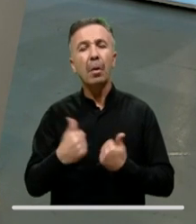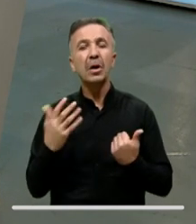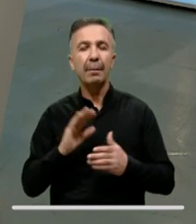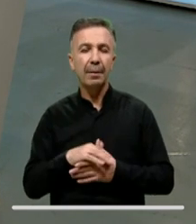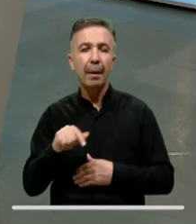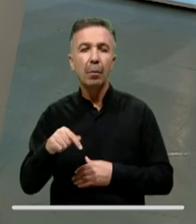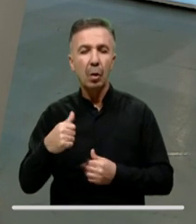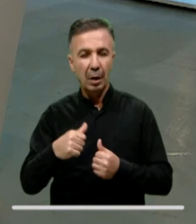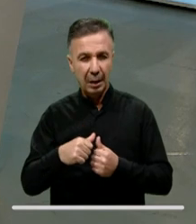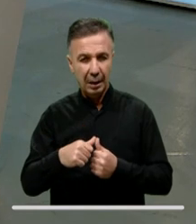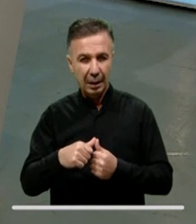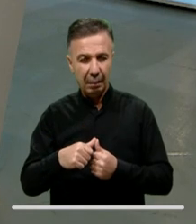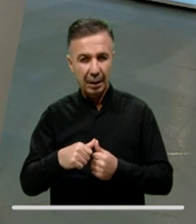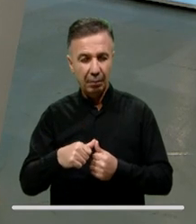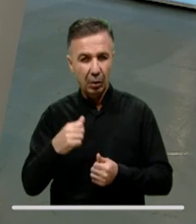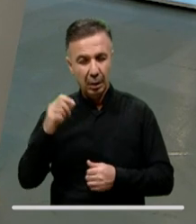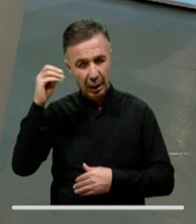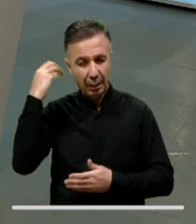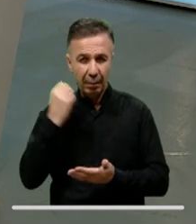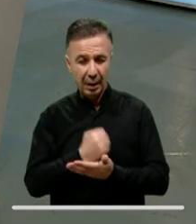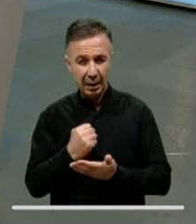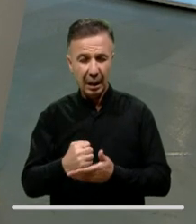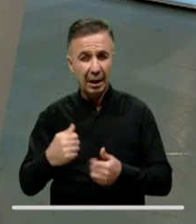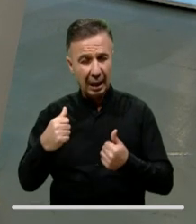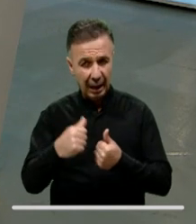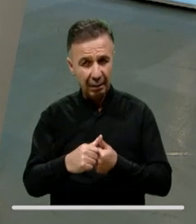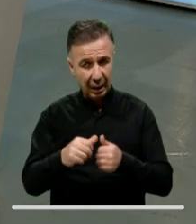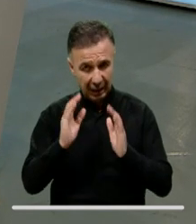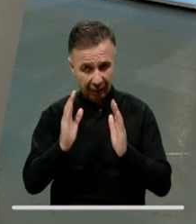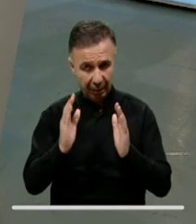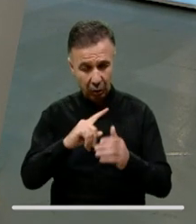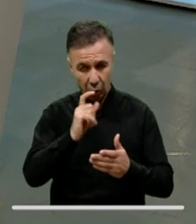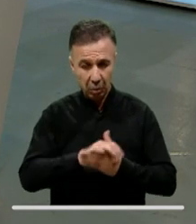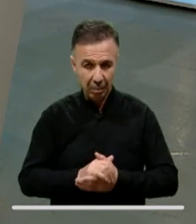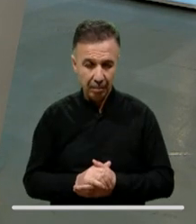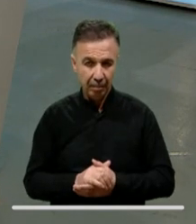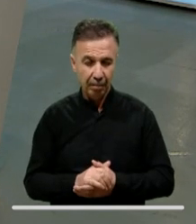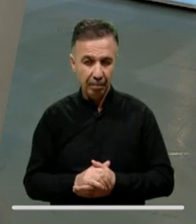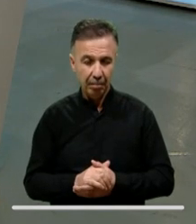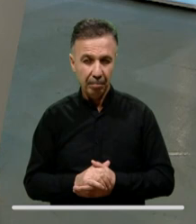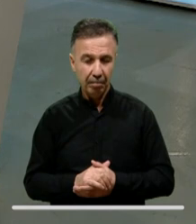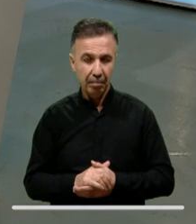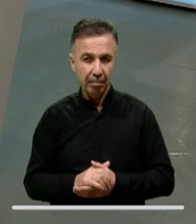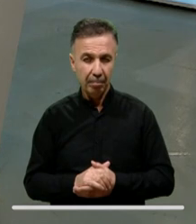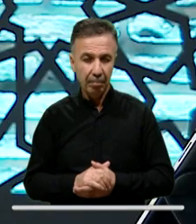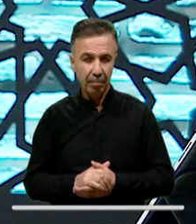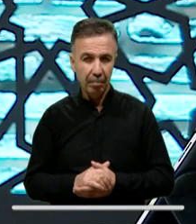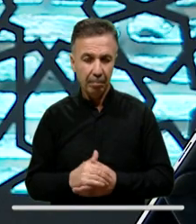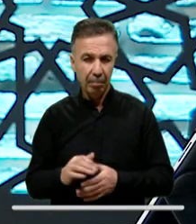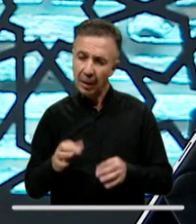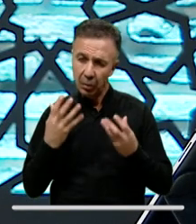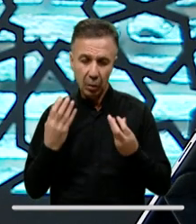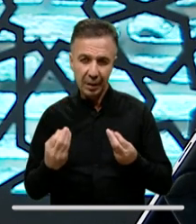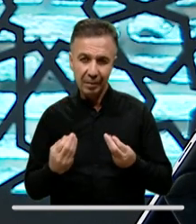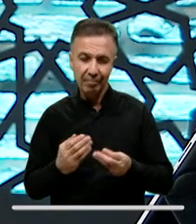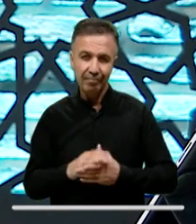nikahı nasıl oluyor yani? Ben evli miyim? Boşandım mı? Ve nasıl boşanabilirim? Soralım eğer...